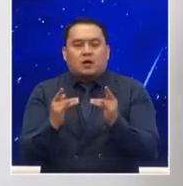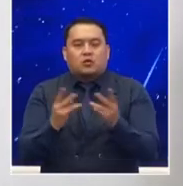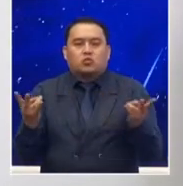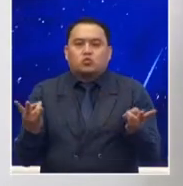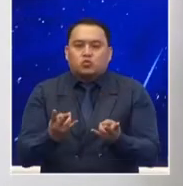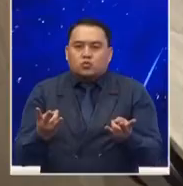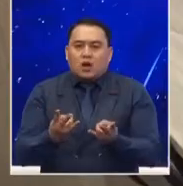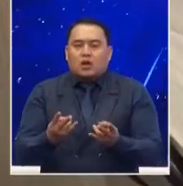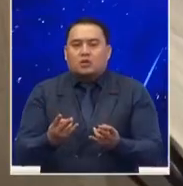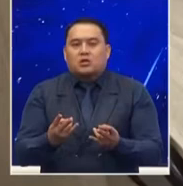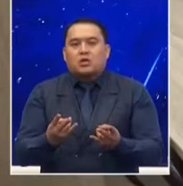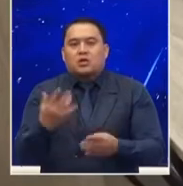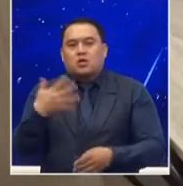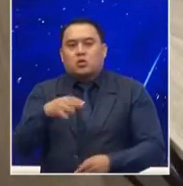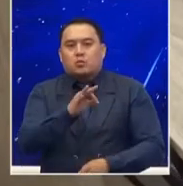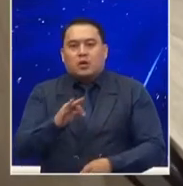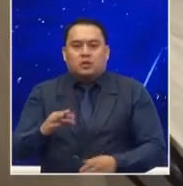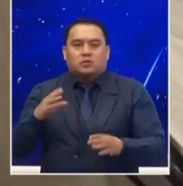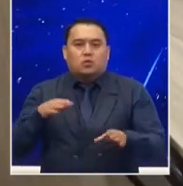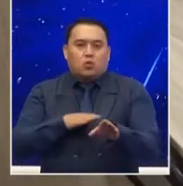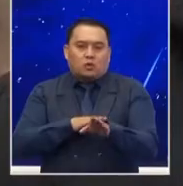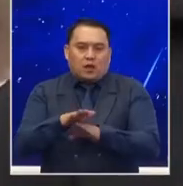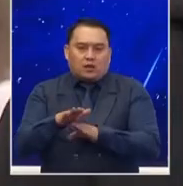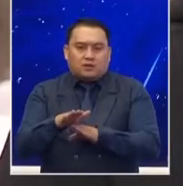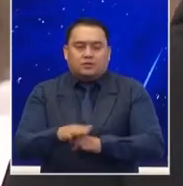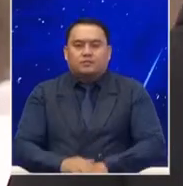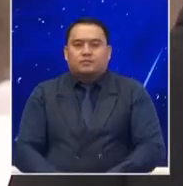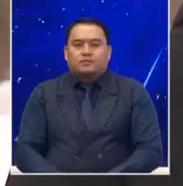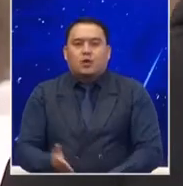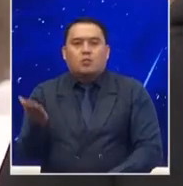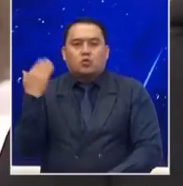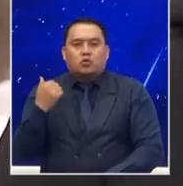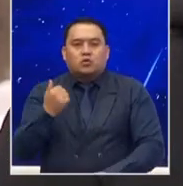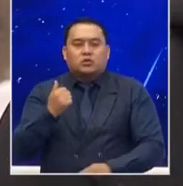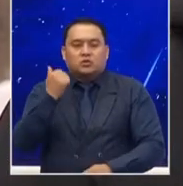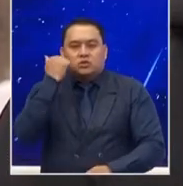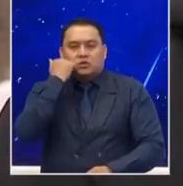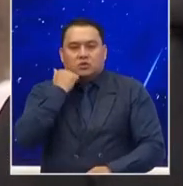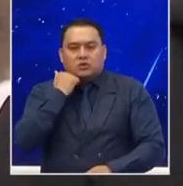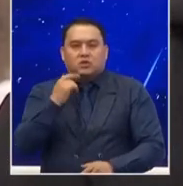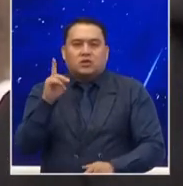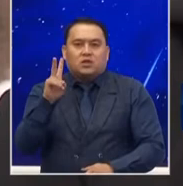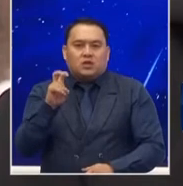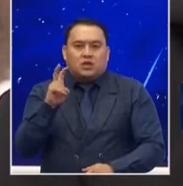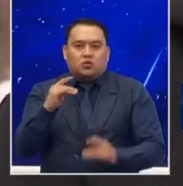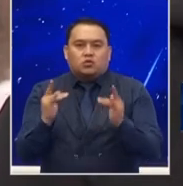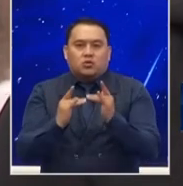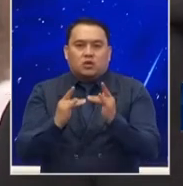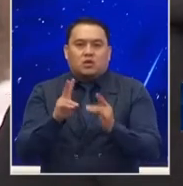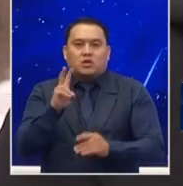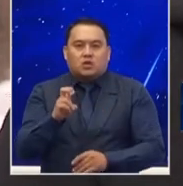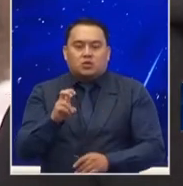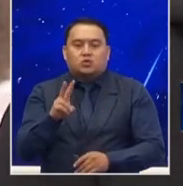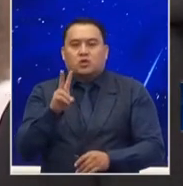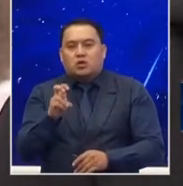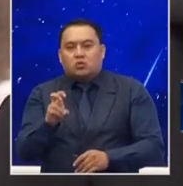Бүгінгі таңда қажеттілік 50%-ға орындалды. Бұрынғы жатақханамыз біздің 200 орындық, қазіргі жаңа жатақханамыз 200